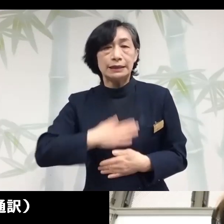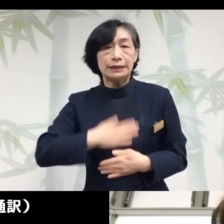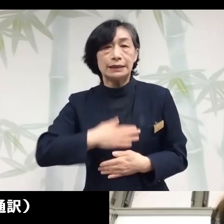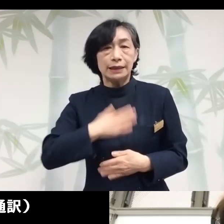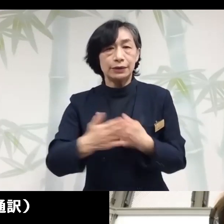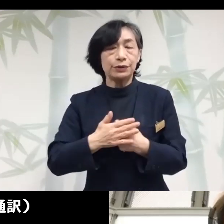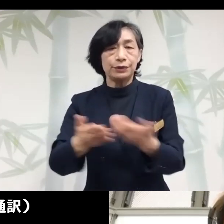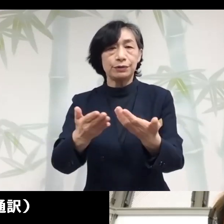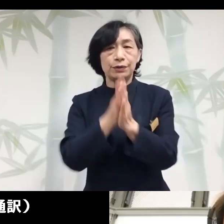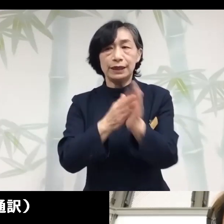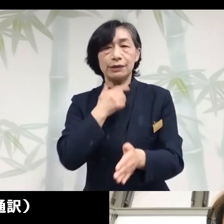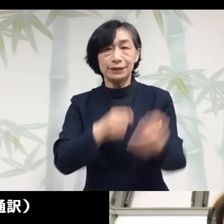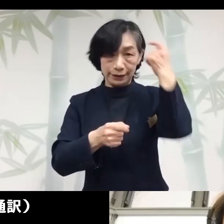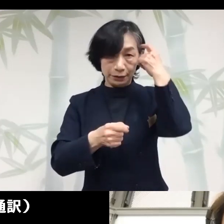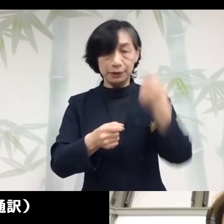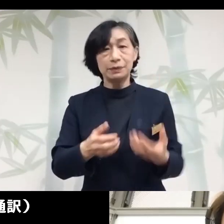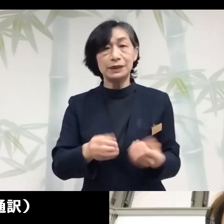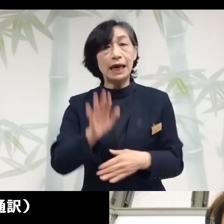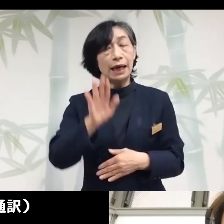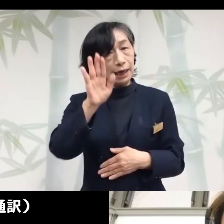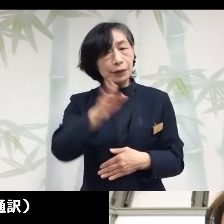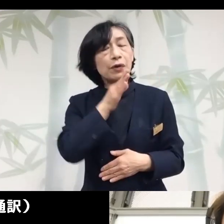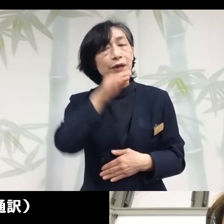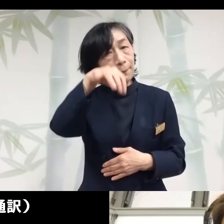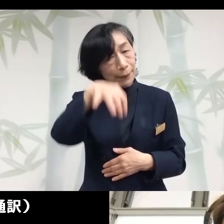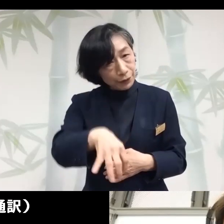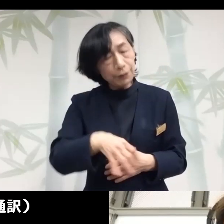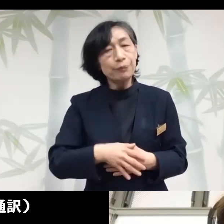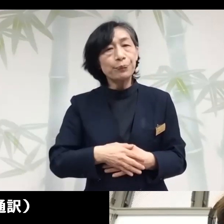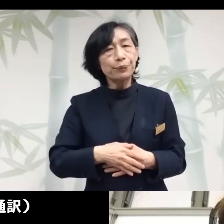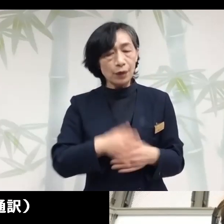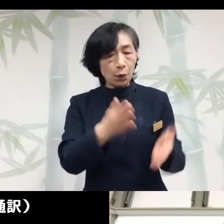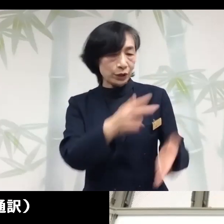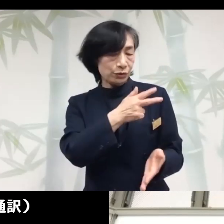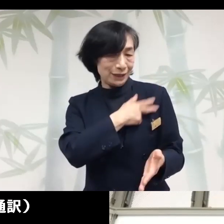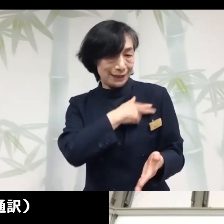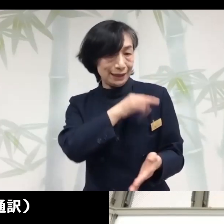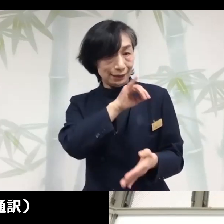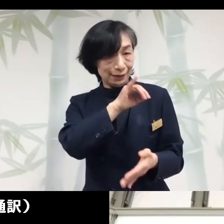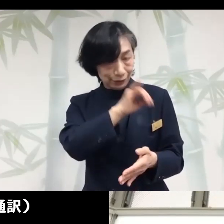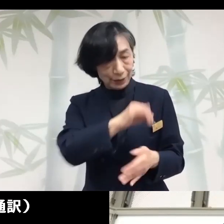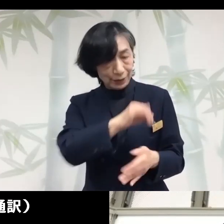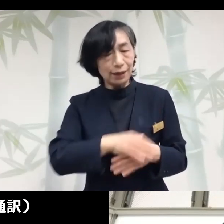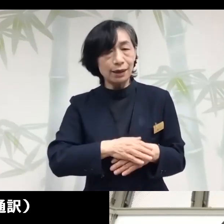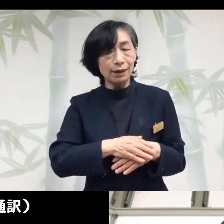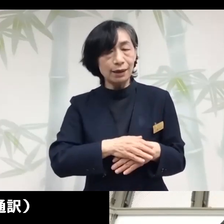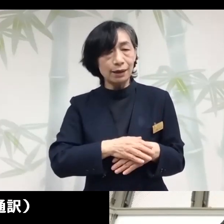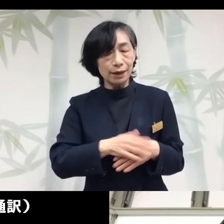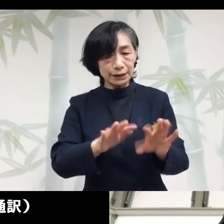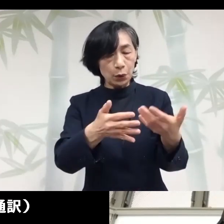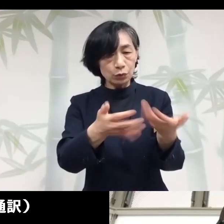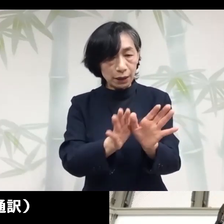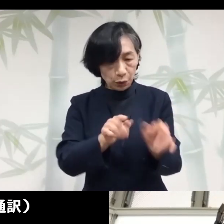よね。 そうですね。あとやっぱり現場のですね、保育士さん、また保護児童クラブの指導員さんもこの